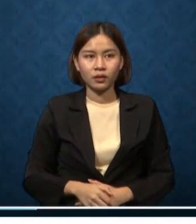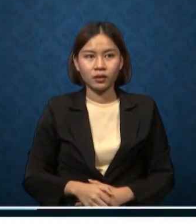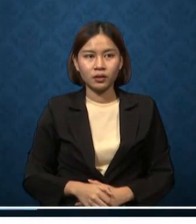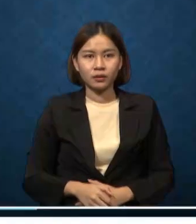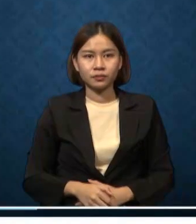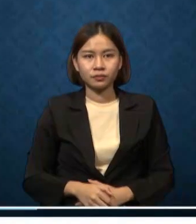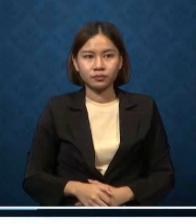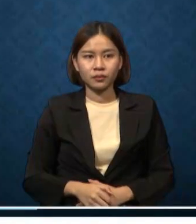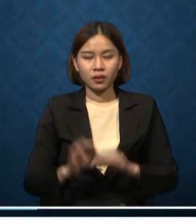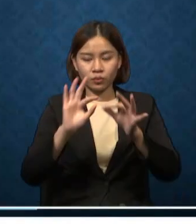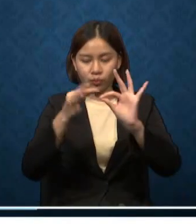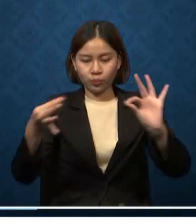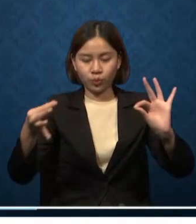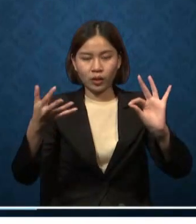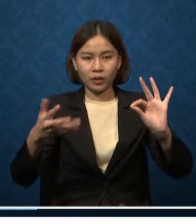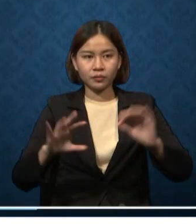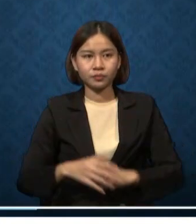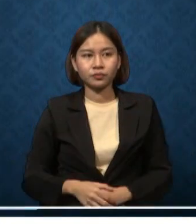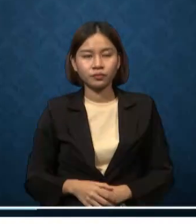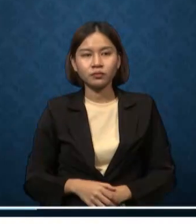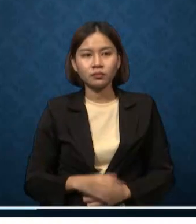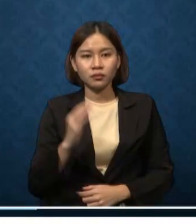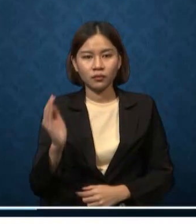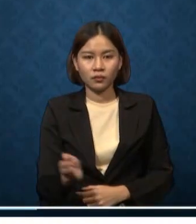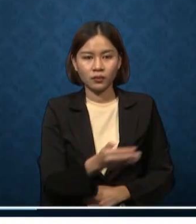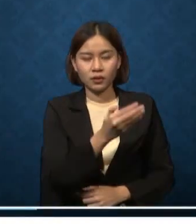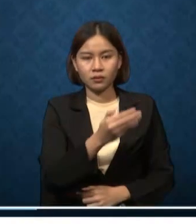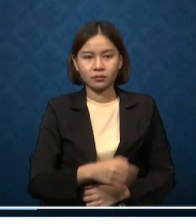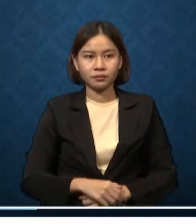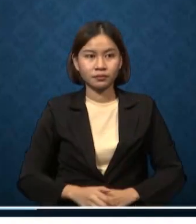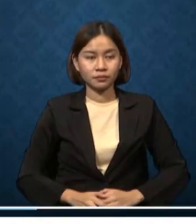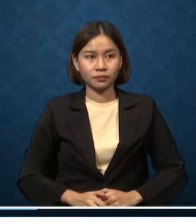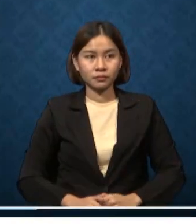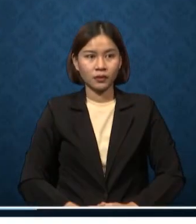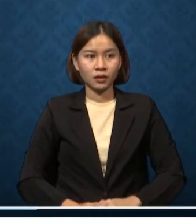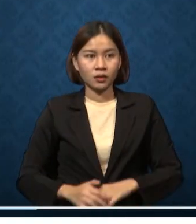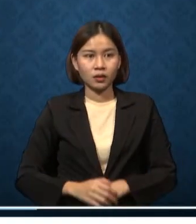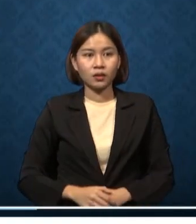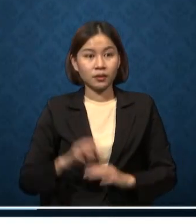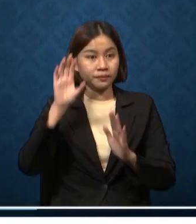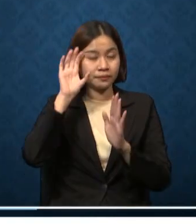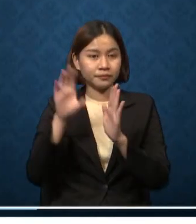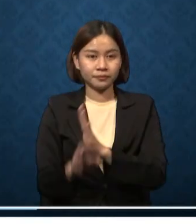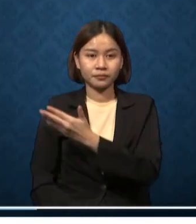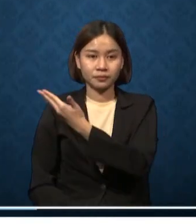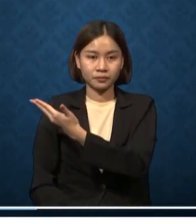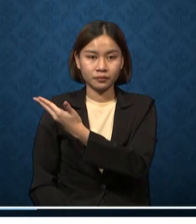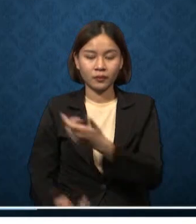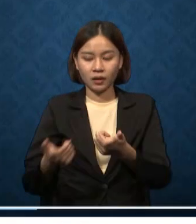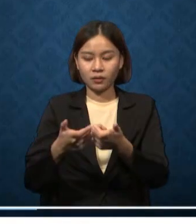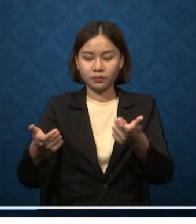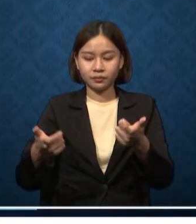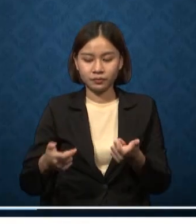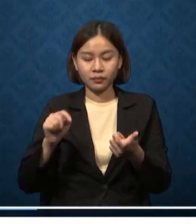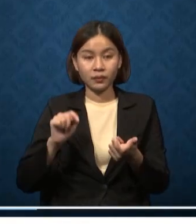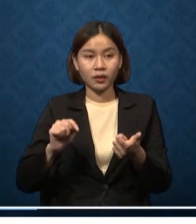อิงไว้แล้วนะครับขอไปภาพที่ 2ครับแฟรนไชส์ที่ 2รายงานฉบับนี้เป็น